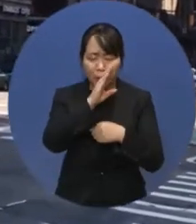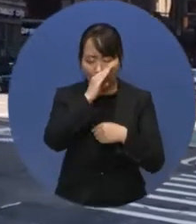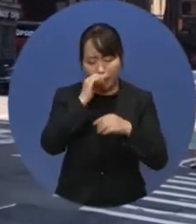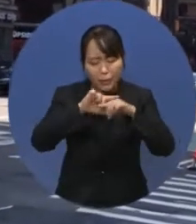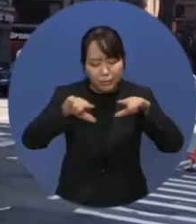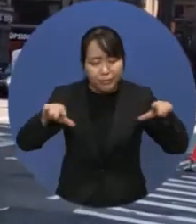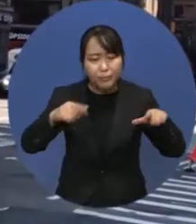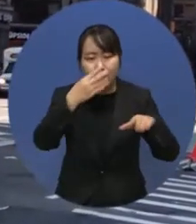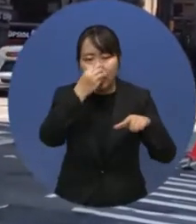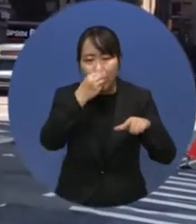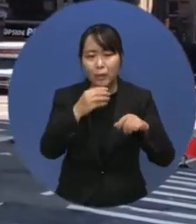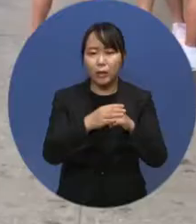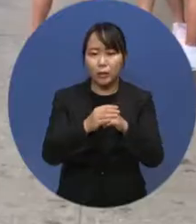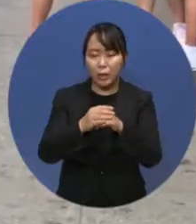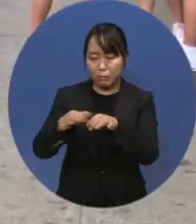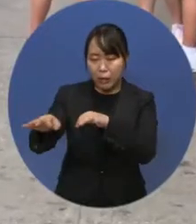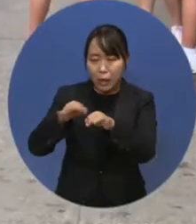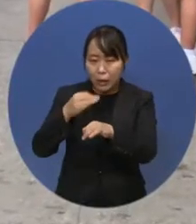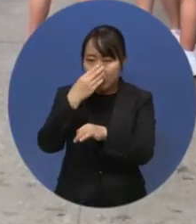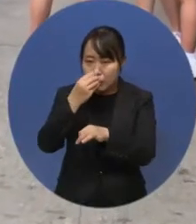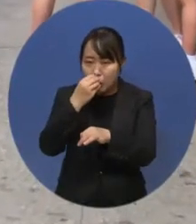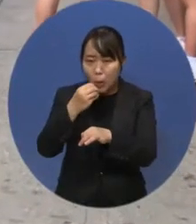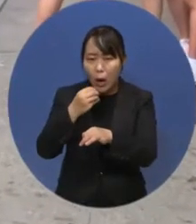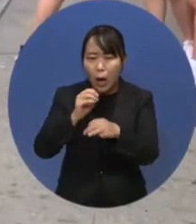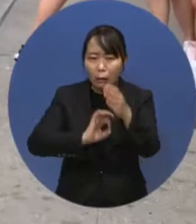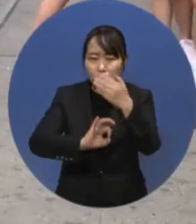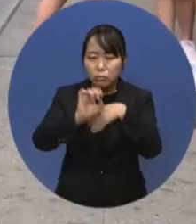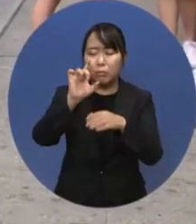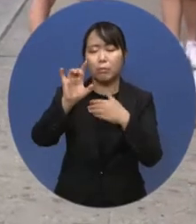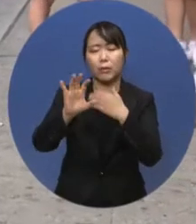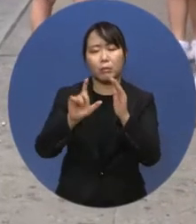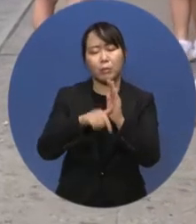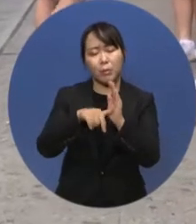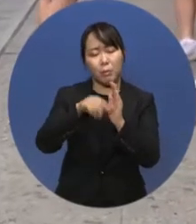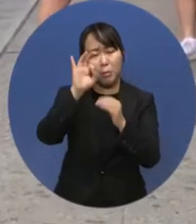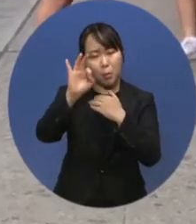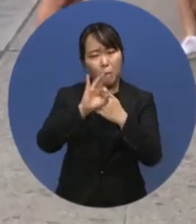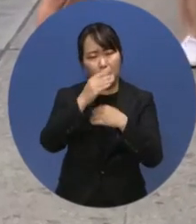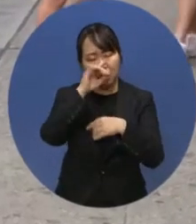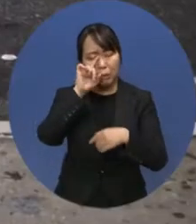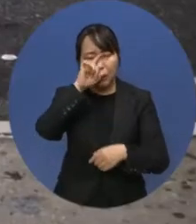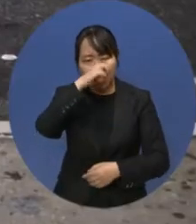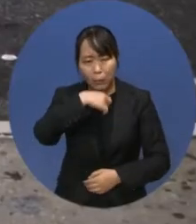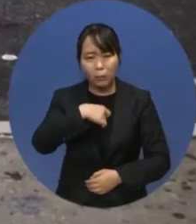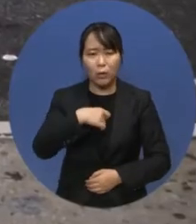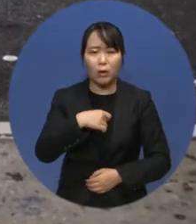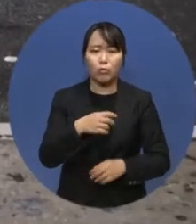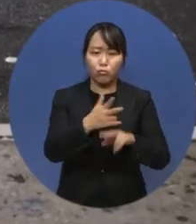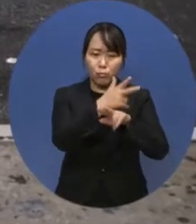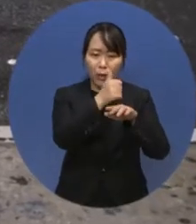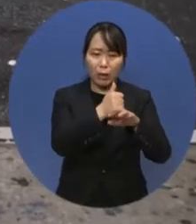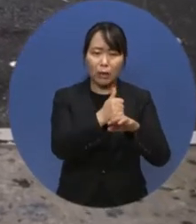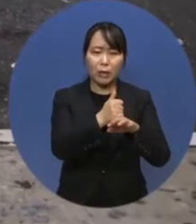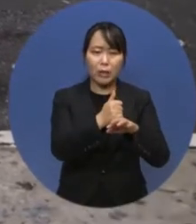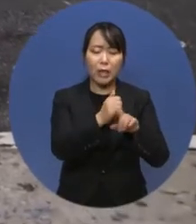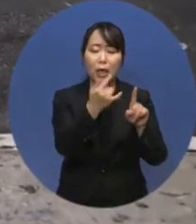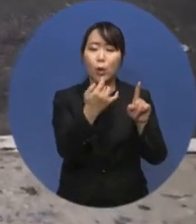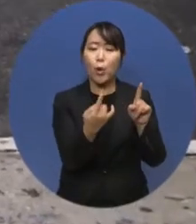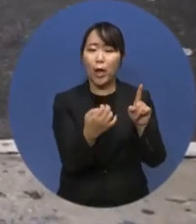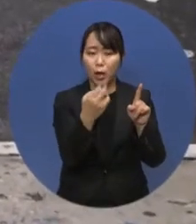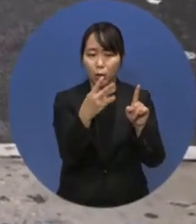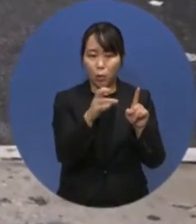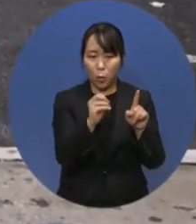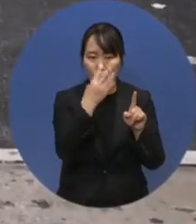일반 쓰레기와 업소용 쓰레기로 뉴욕 거리는 몸살을 앓고 있으며 주중에는 일회용 음료컵으로 쓰레기통이 넘치고 있는